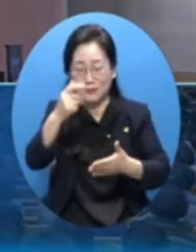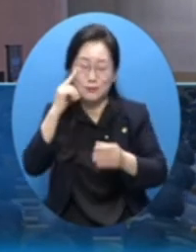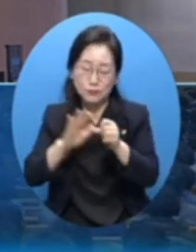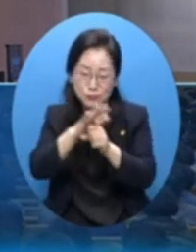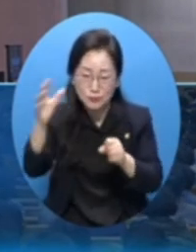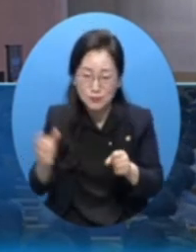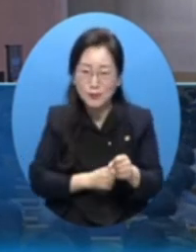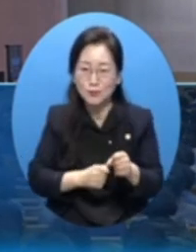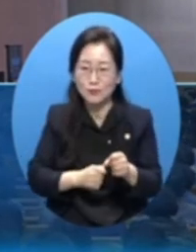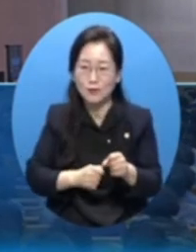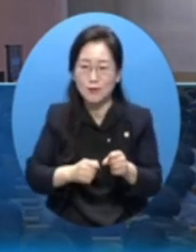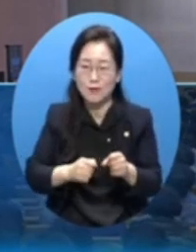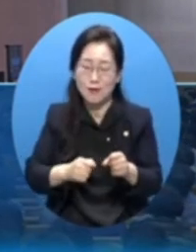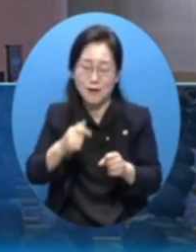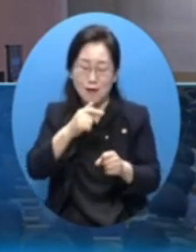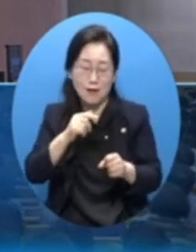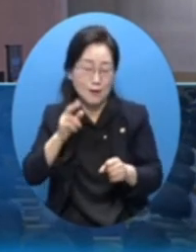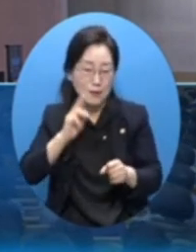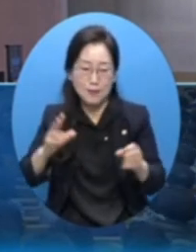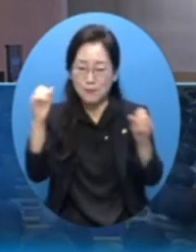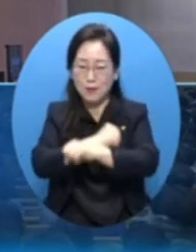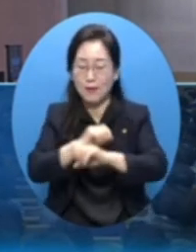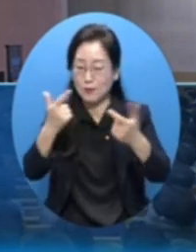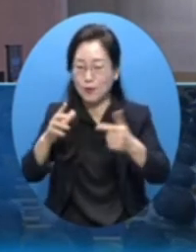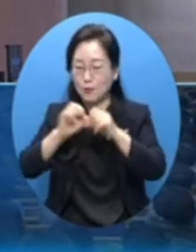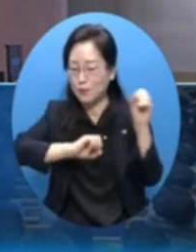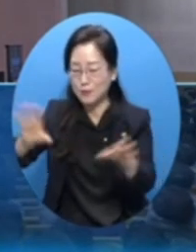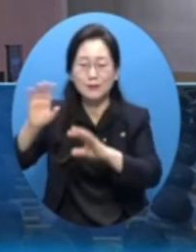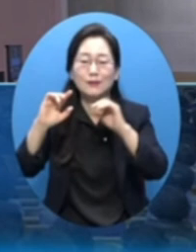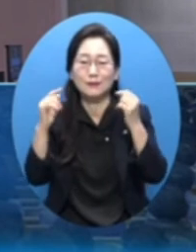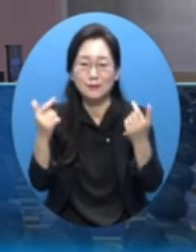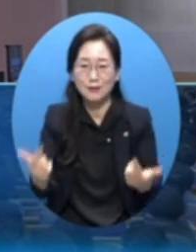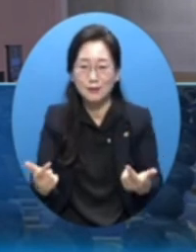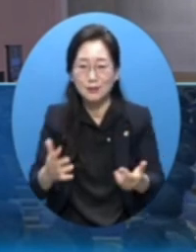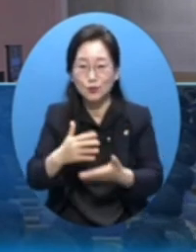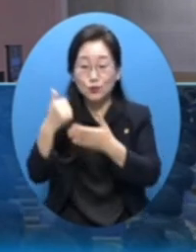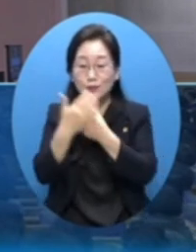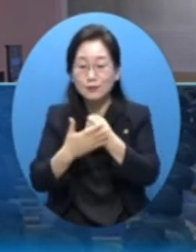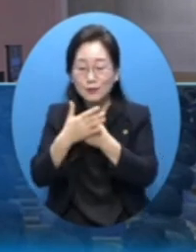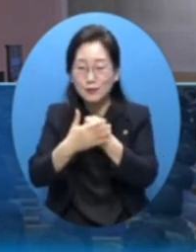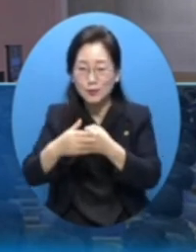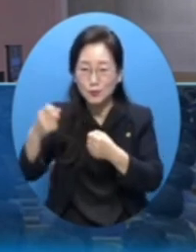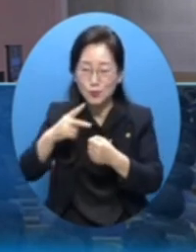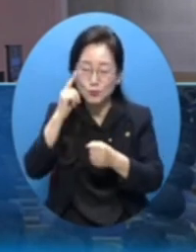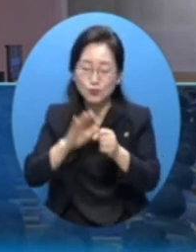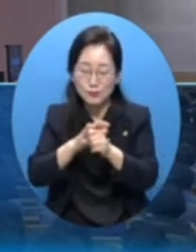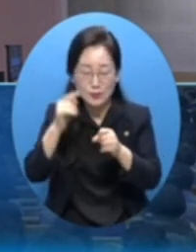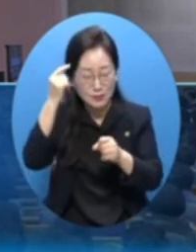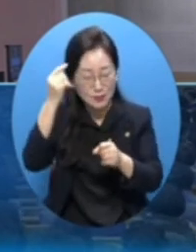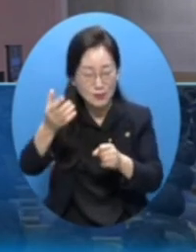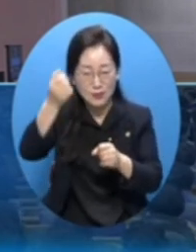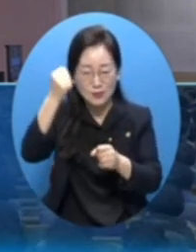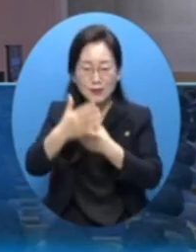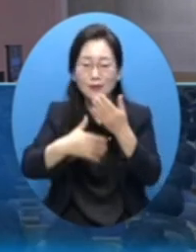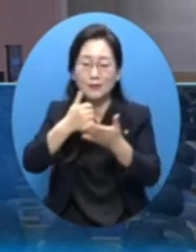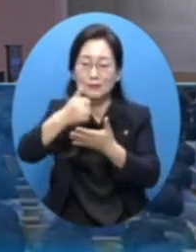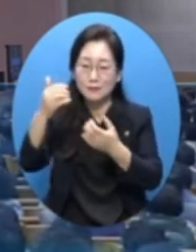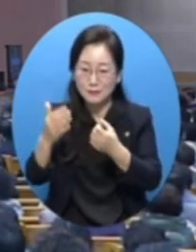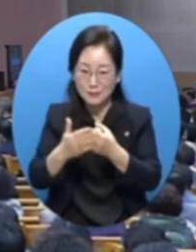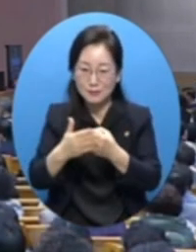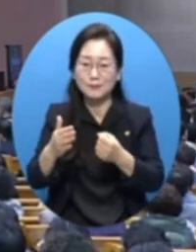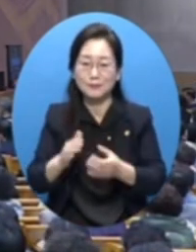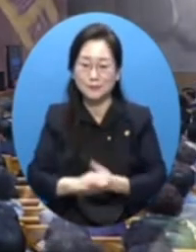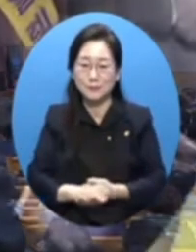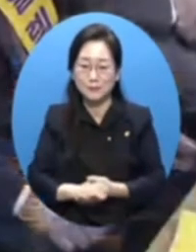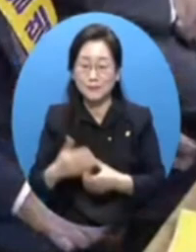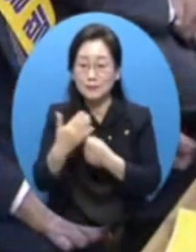아주 멸하지 아니하시며 버리지도 아니하셨사오니 주는 은혜로우시고 불쌍히 여기시는 하나님이시미니이다.